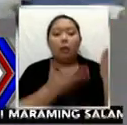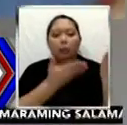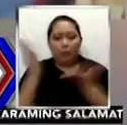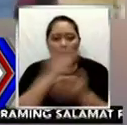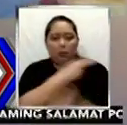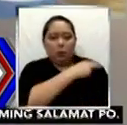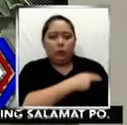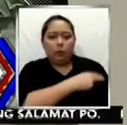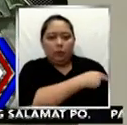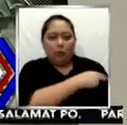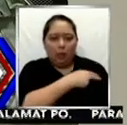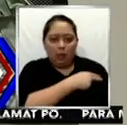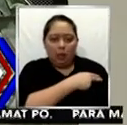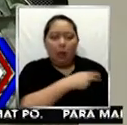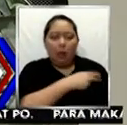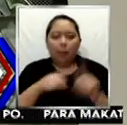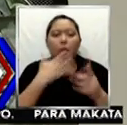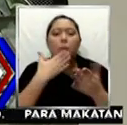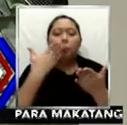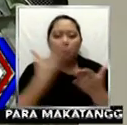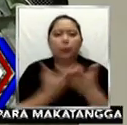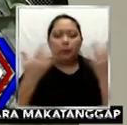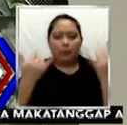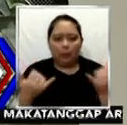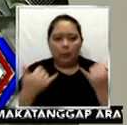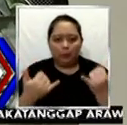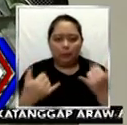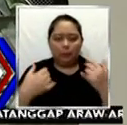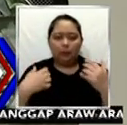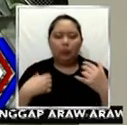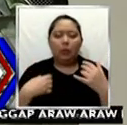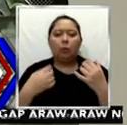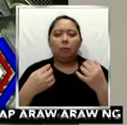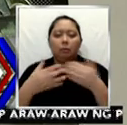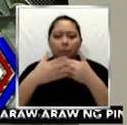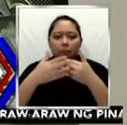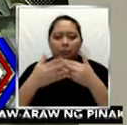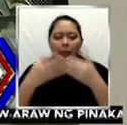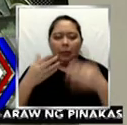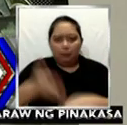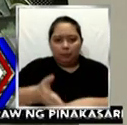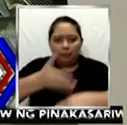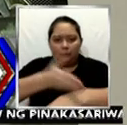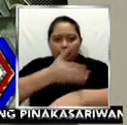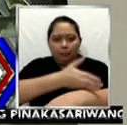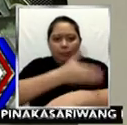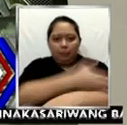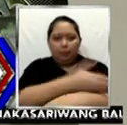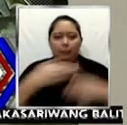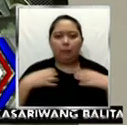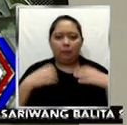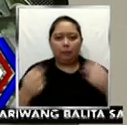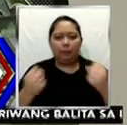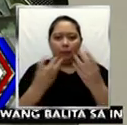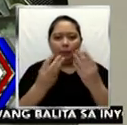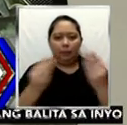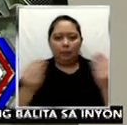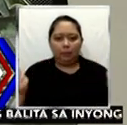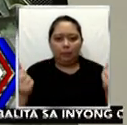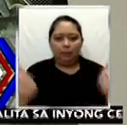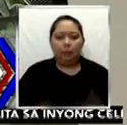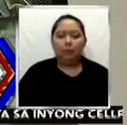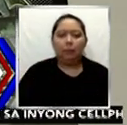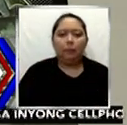kondisyon. Nakakuha sila ng information na may presence ang kalaban sa area kung saan posibleng makadisturb dito